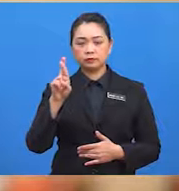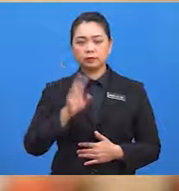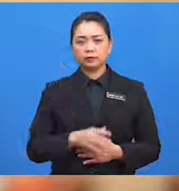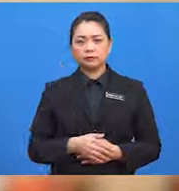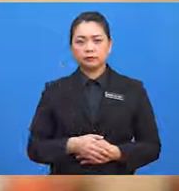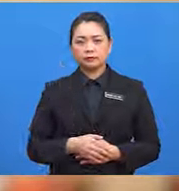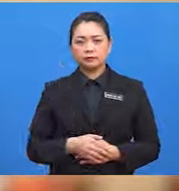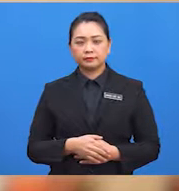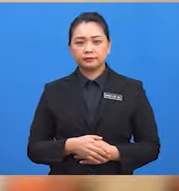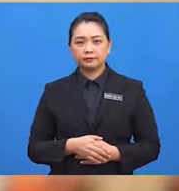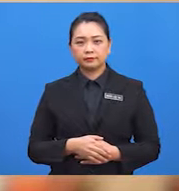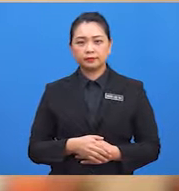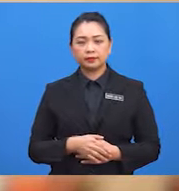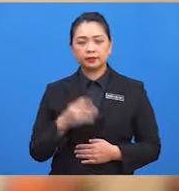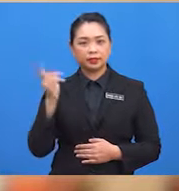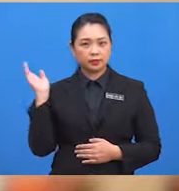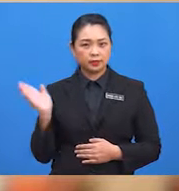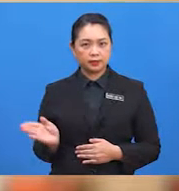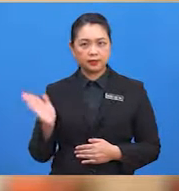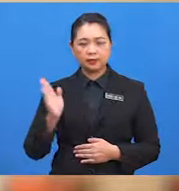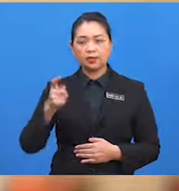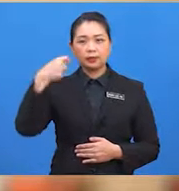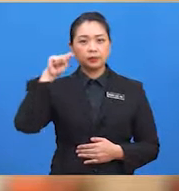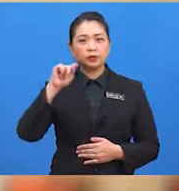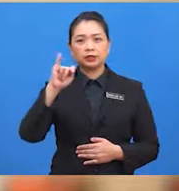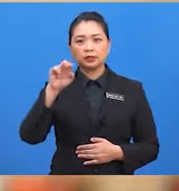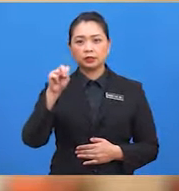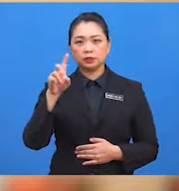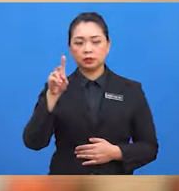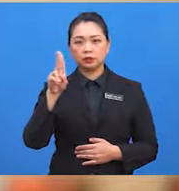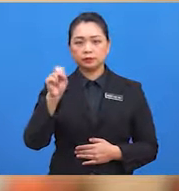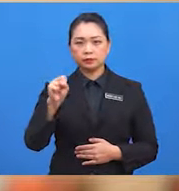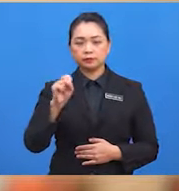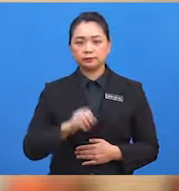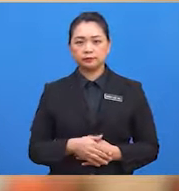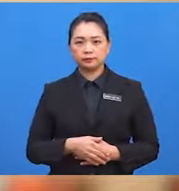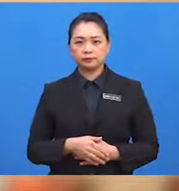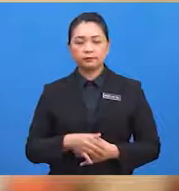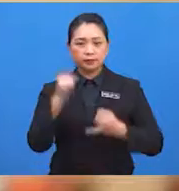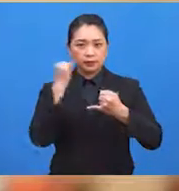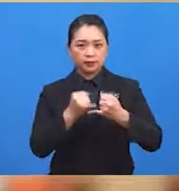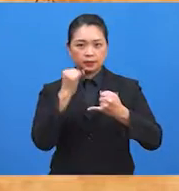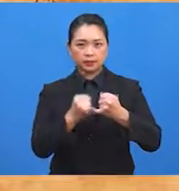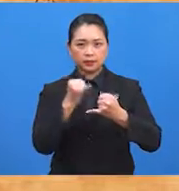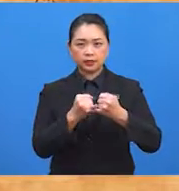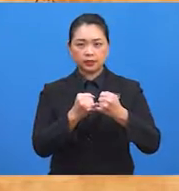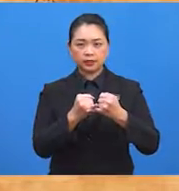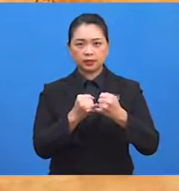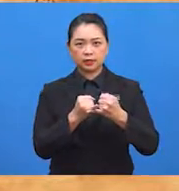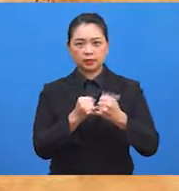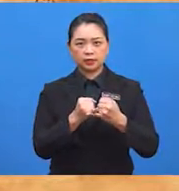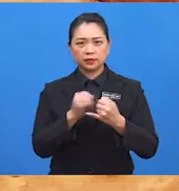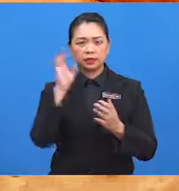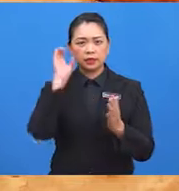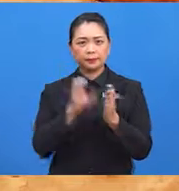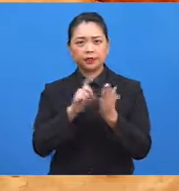Bagus. Mohenjo-Daro pula melambangkan tamadun Indus. Dan gambar terakhir tadi. Gambar apa ya